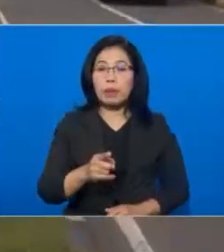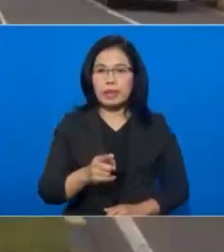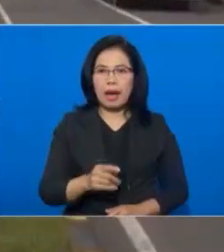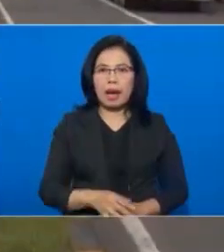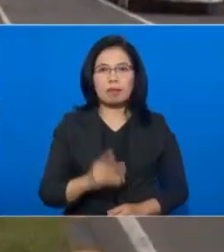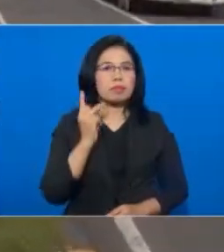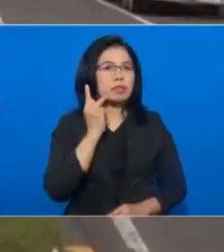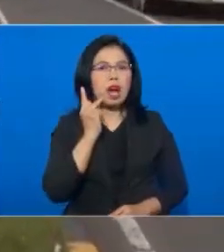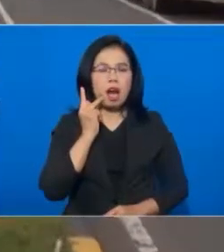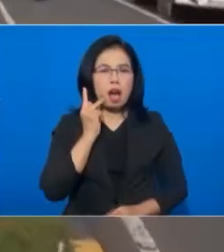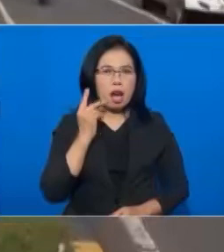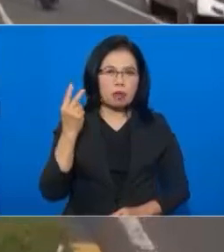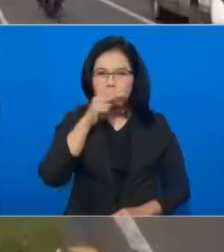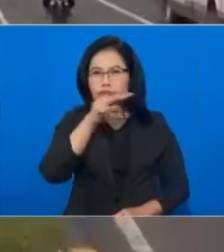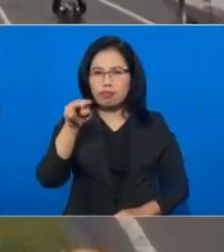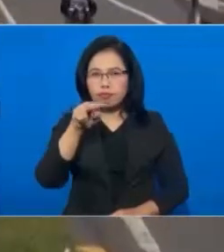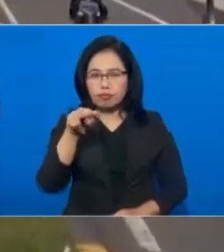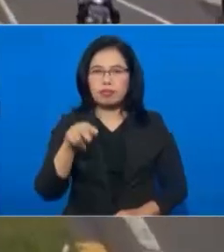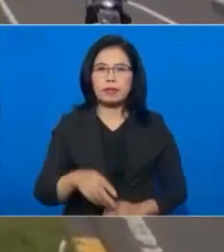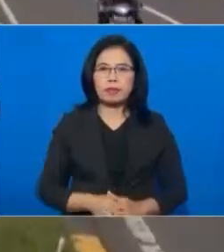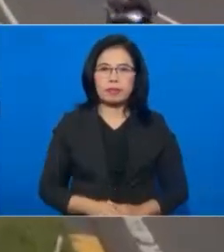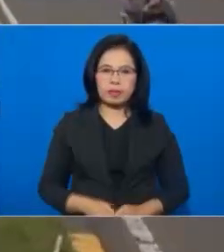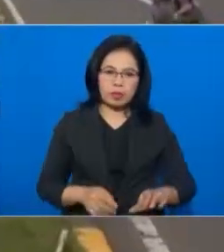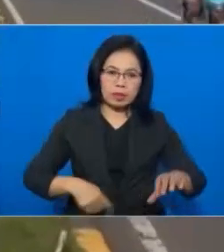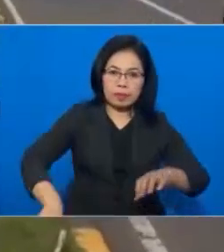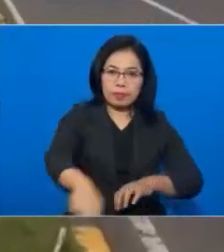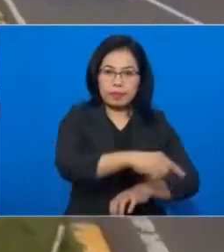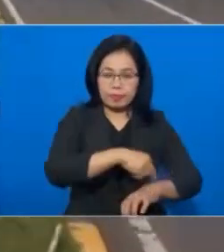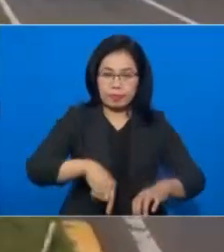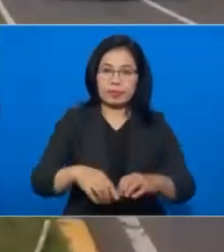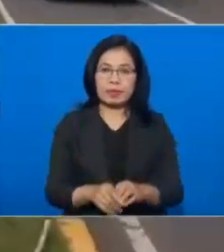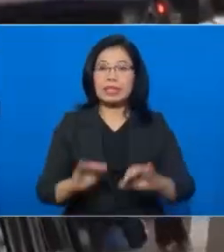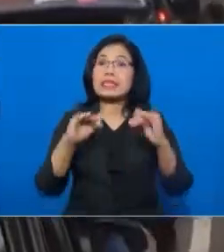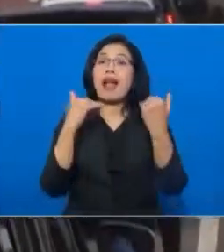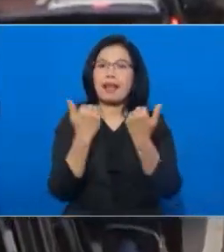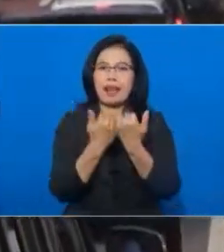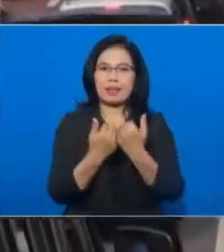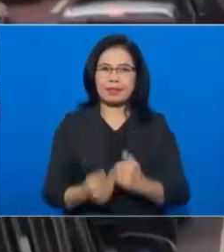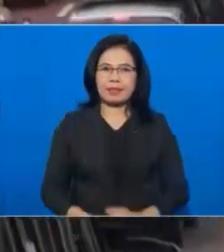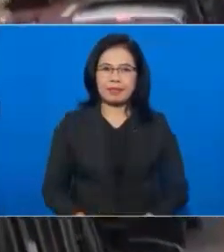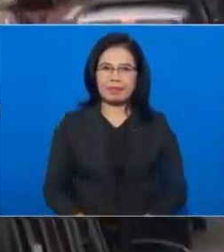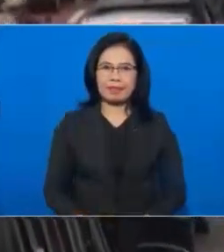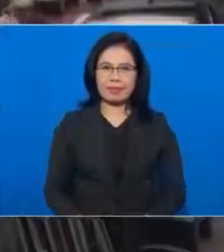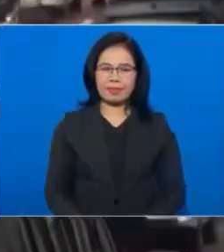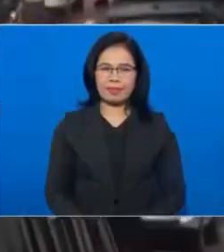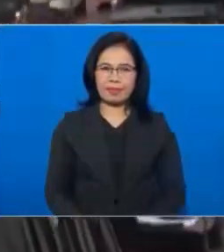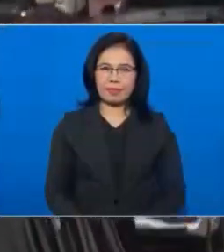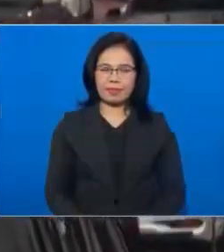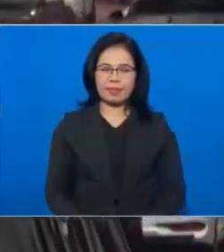memberlakukan rekayasa lalu lintas di kawasan Senayan untuk mengurai kemacetan. Tim Liputan CNN Indonesia.